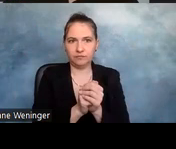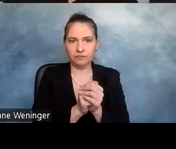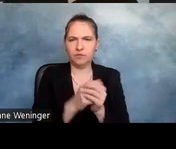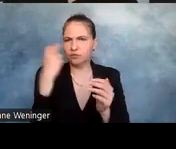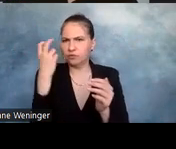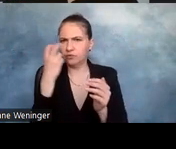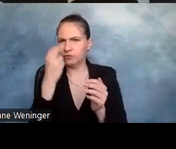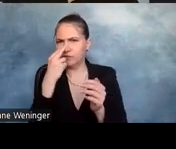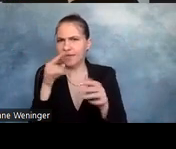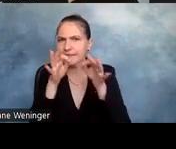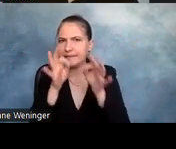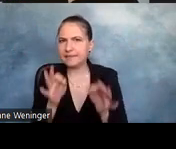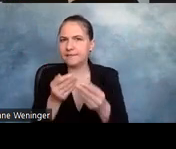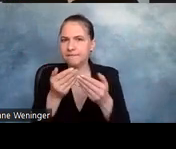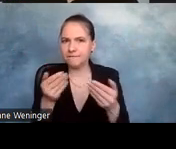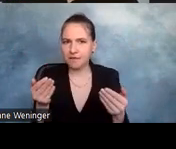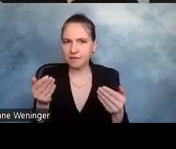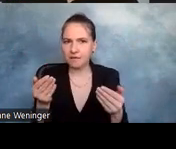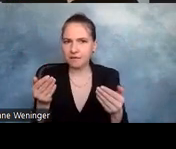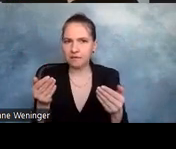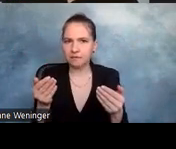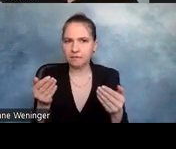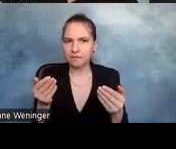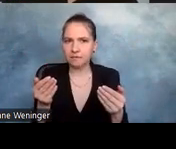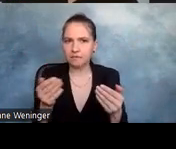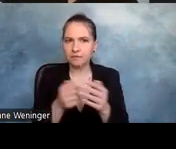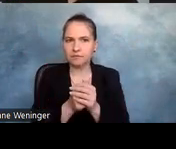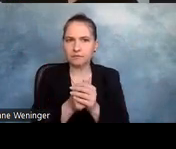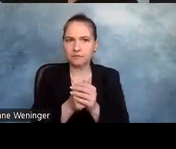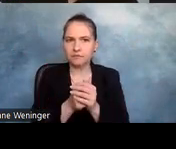Fehler? Und dann,